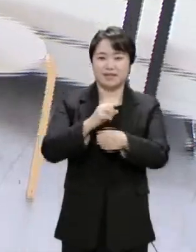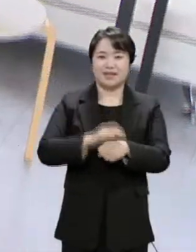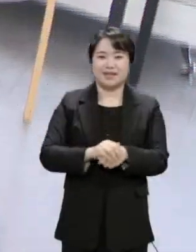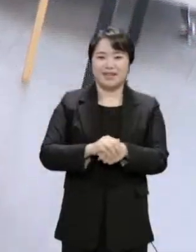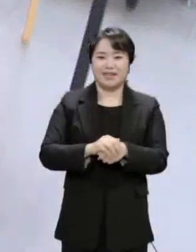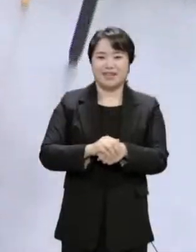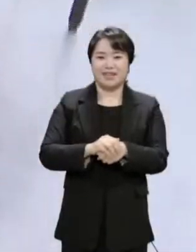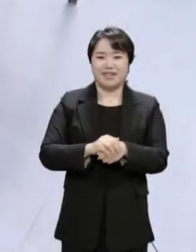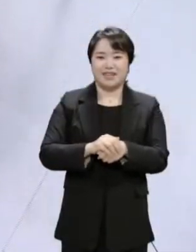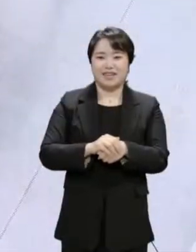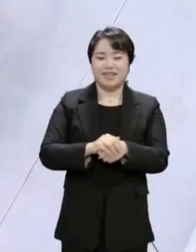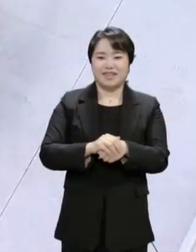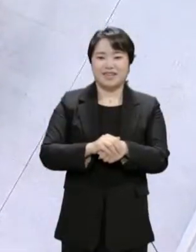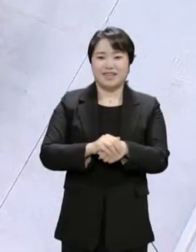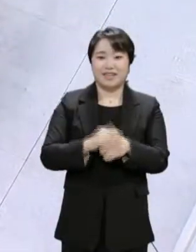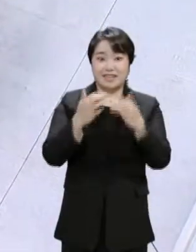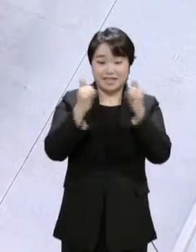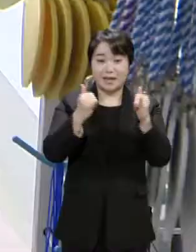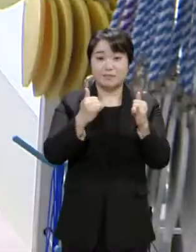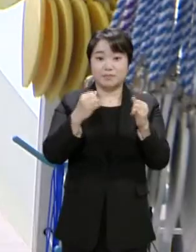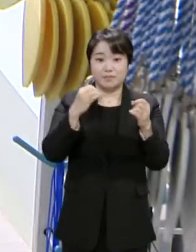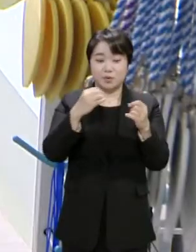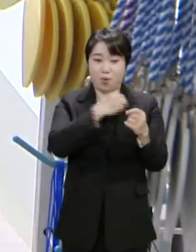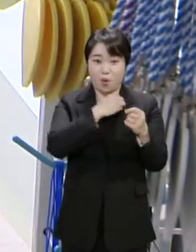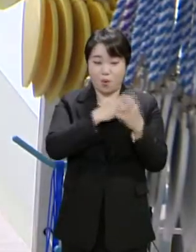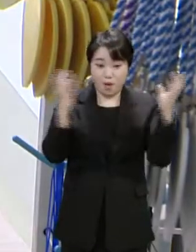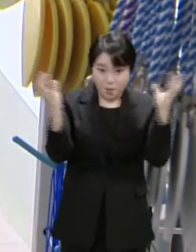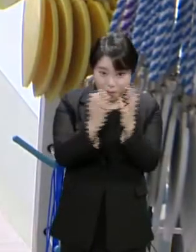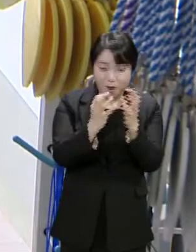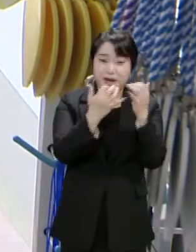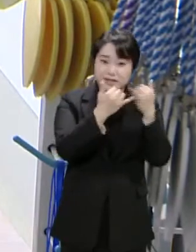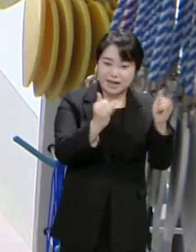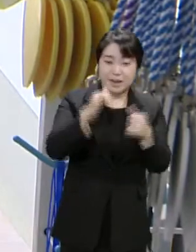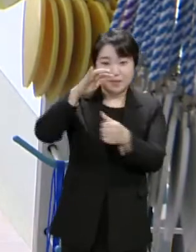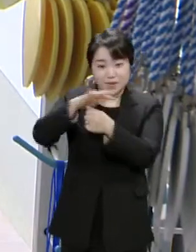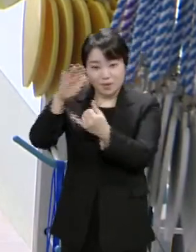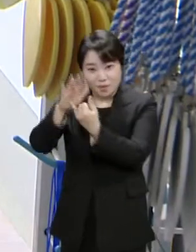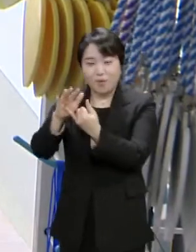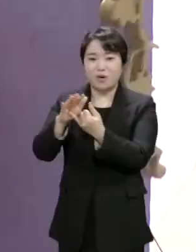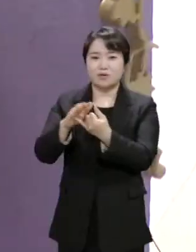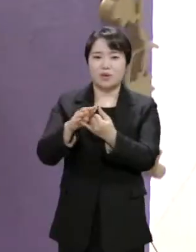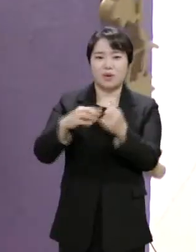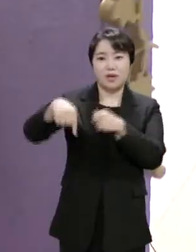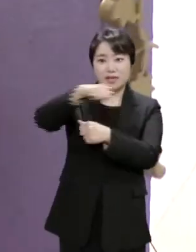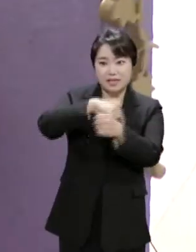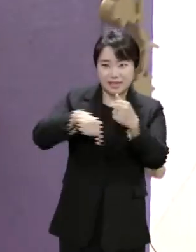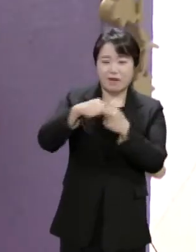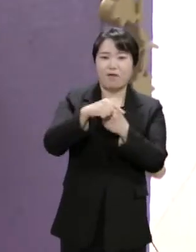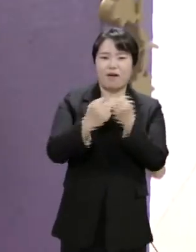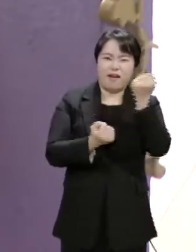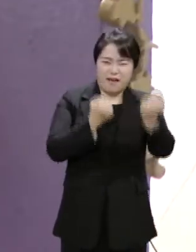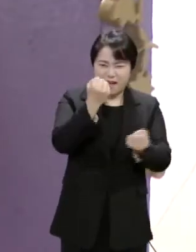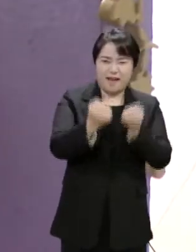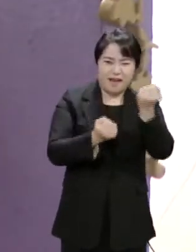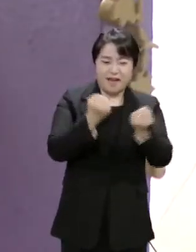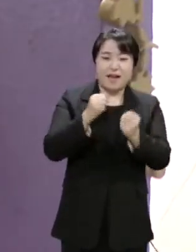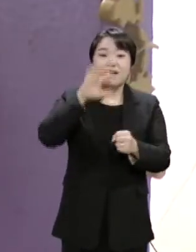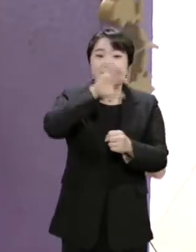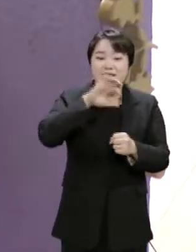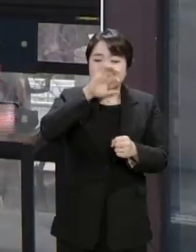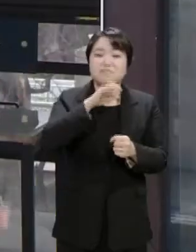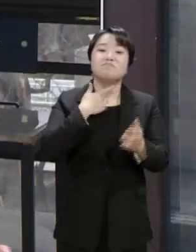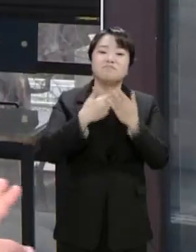3층에 위치한 풀떡랜드입니다. 지역 기업이 주민과 아이들에게 친환경 업사이클 체험을 무료로 제공하는 곳입니다.